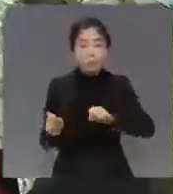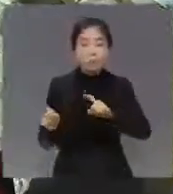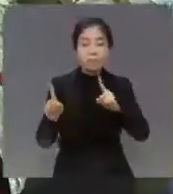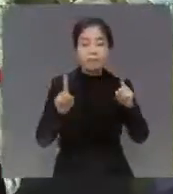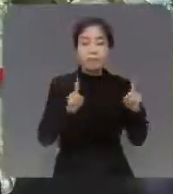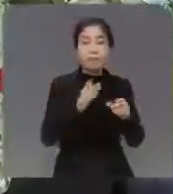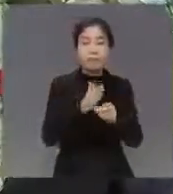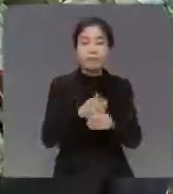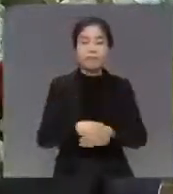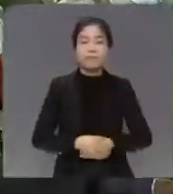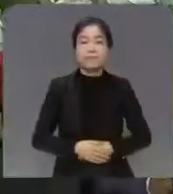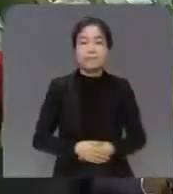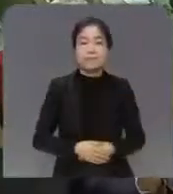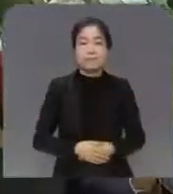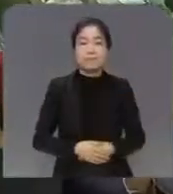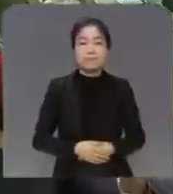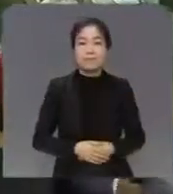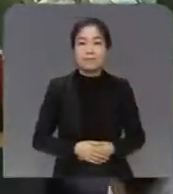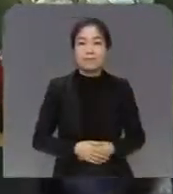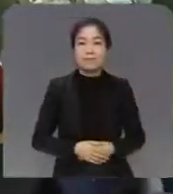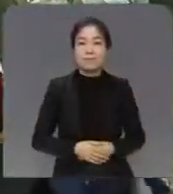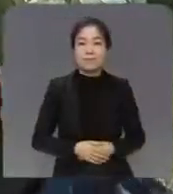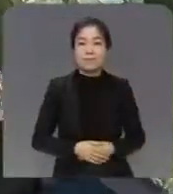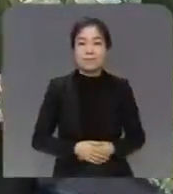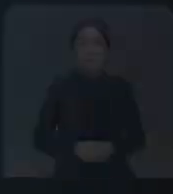있습니다. KBS 뉴스 김혜린입니다.